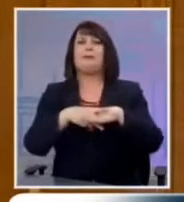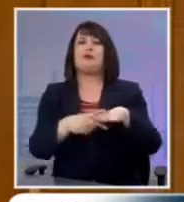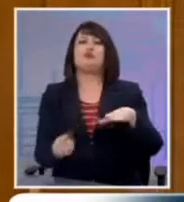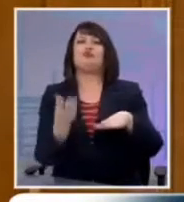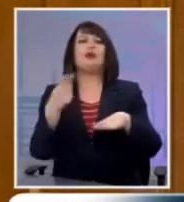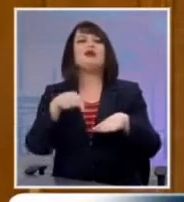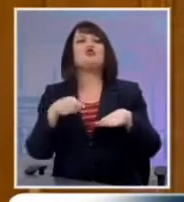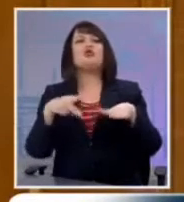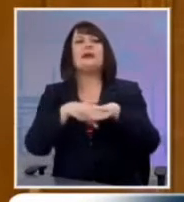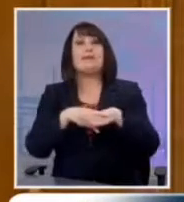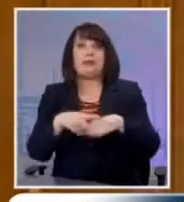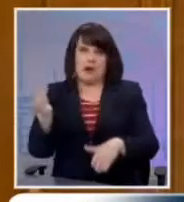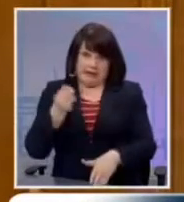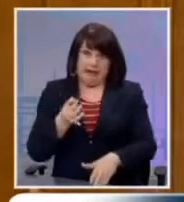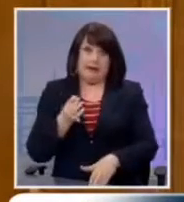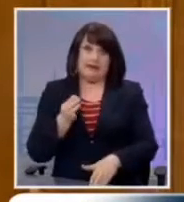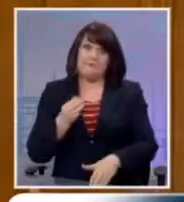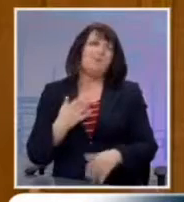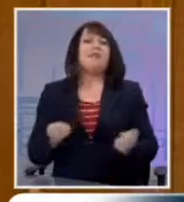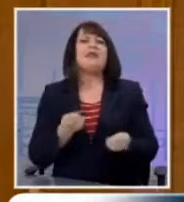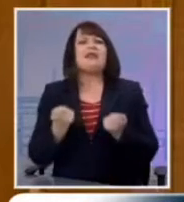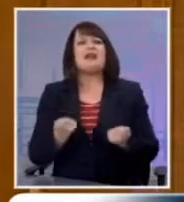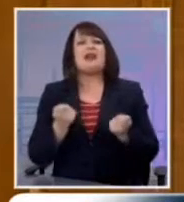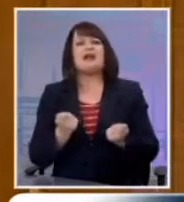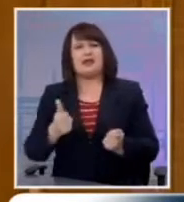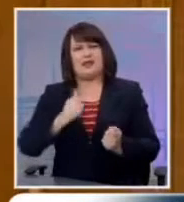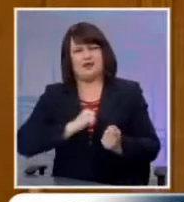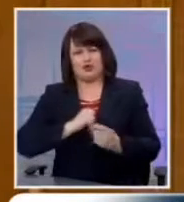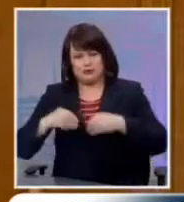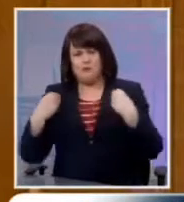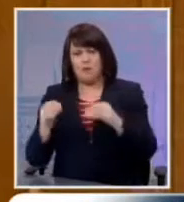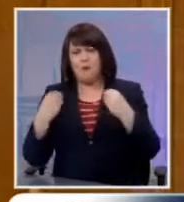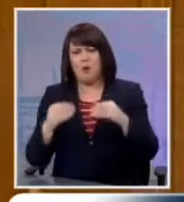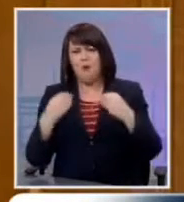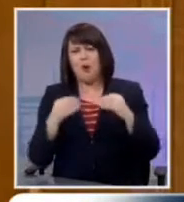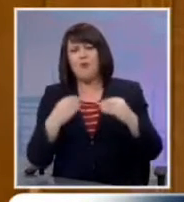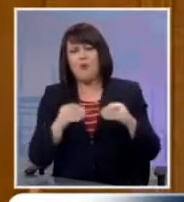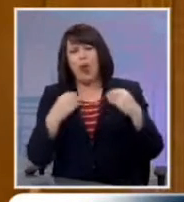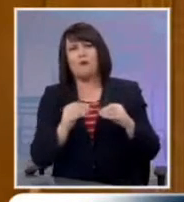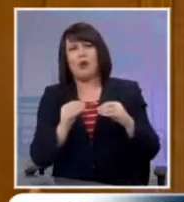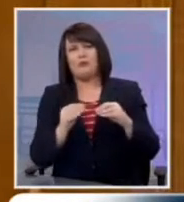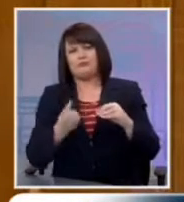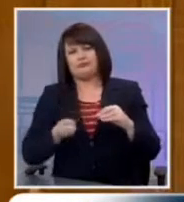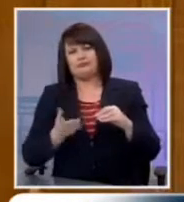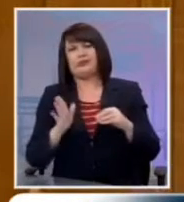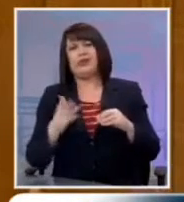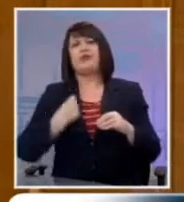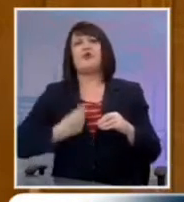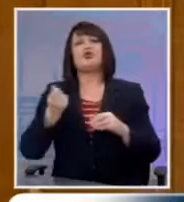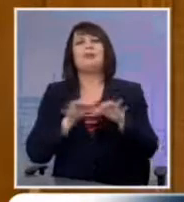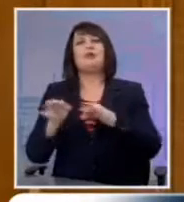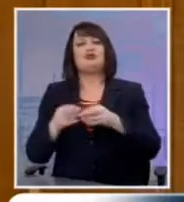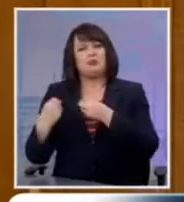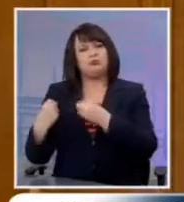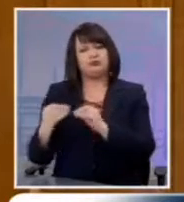το οποίο λέει θα κάνει ιδιωτικοποιήσεις που ξεπουλάνε την δημόσια